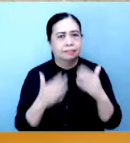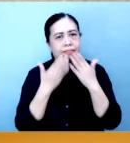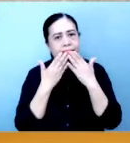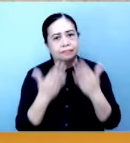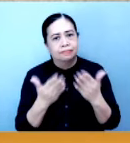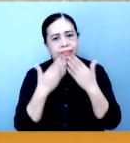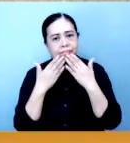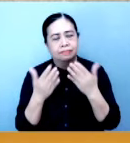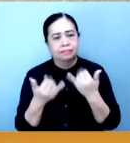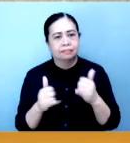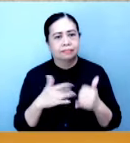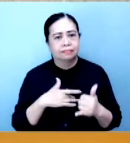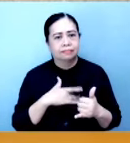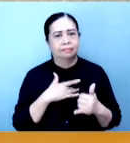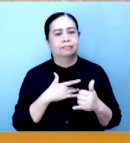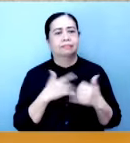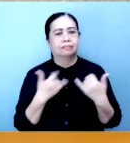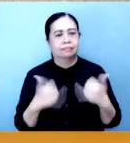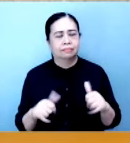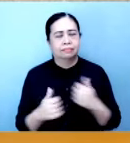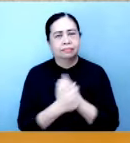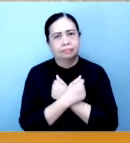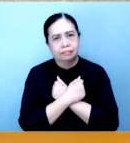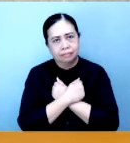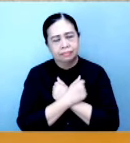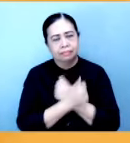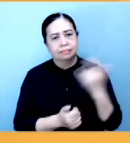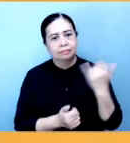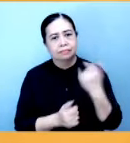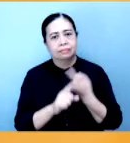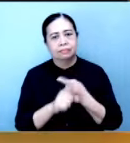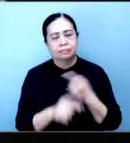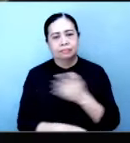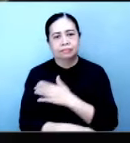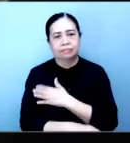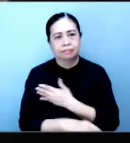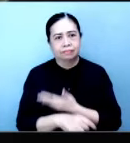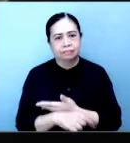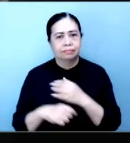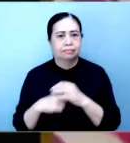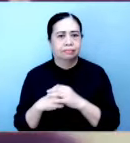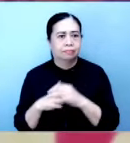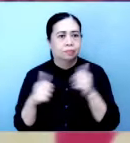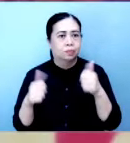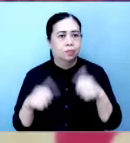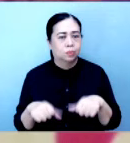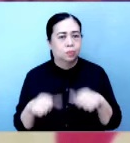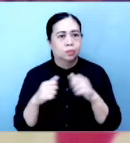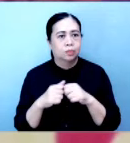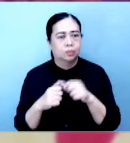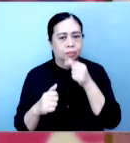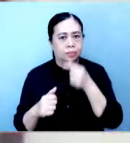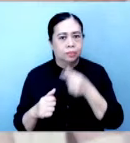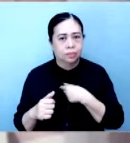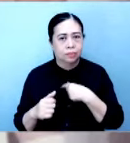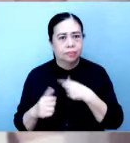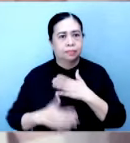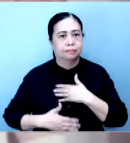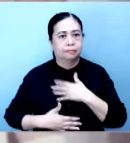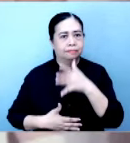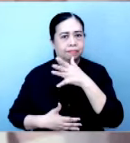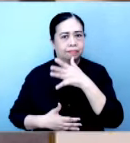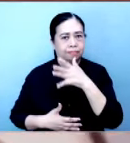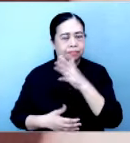dahil nararamdaman niya pa rin daw ang pagmamahal mula sa anak. Sa isa pang post, binati naman ni Heart ng Happy Mother's Day ang